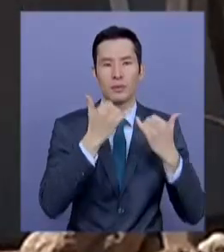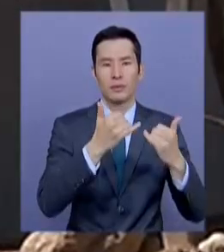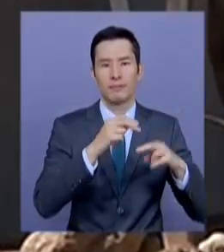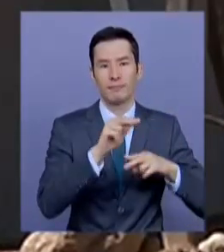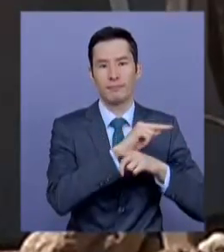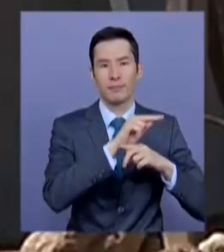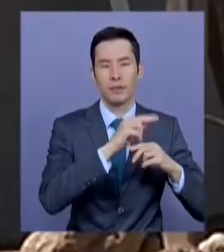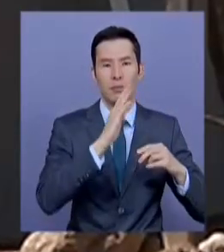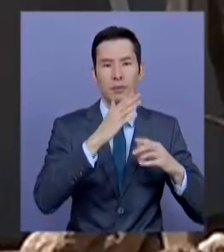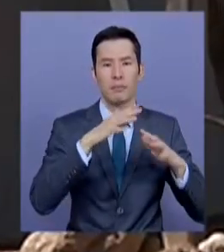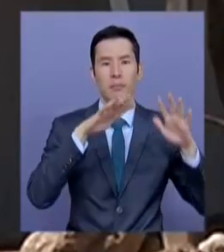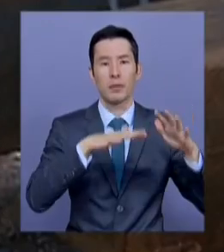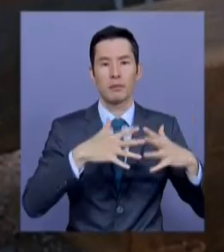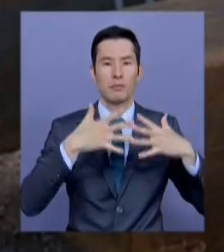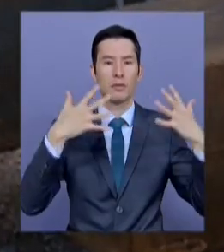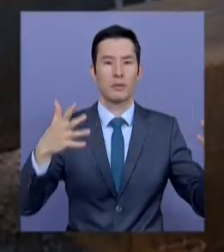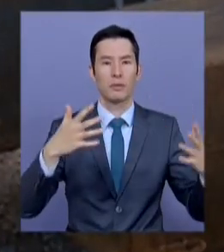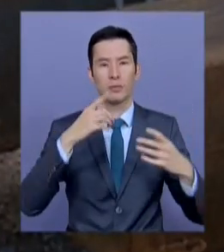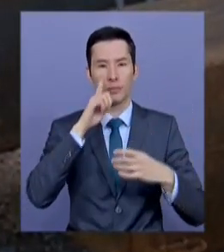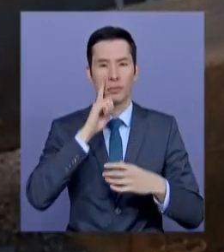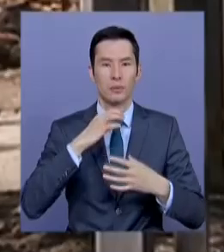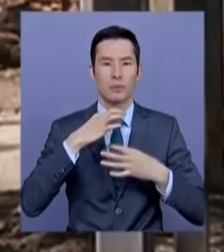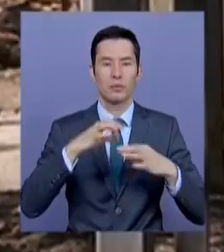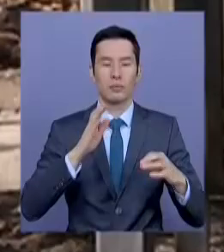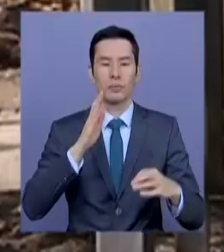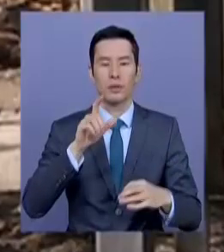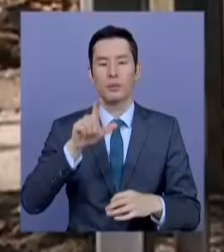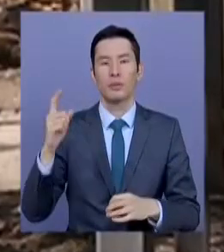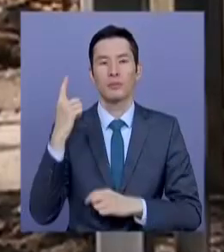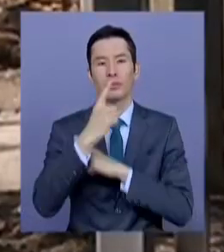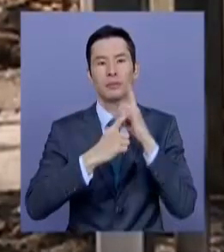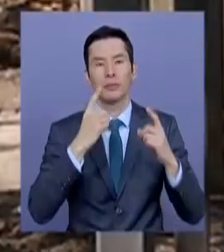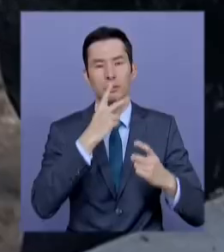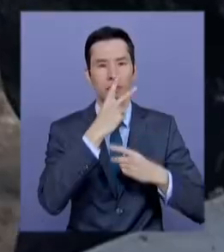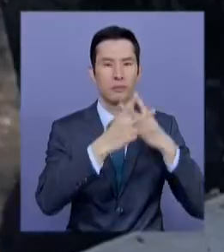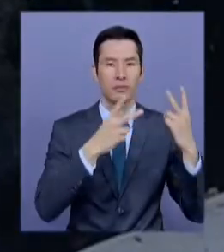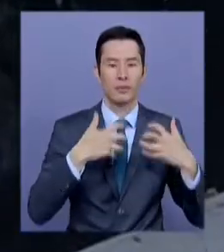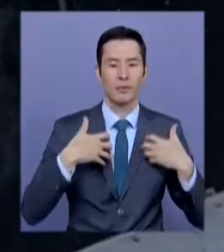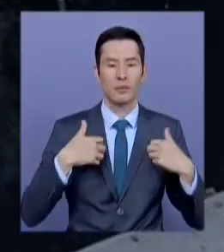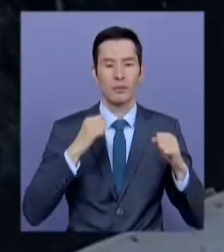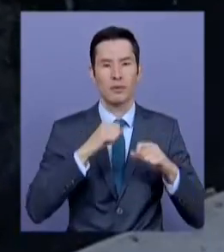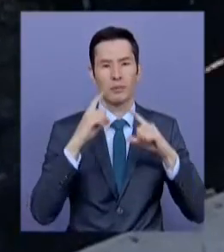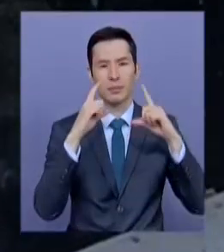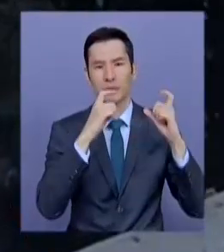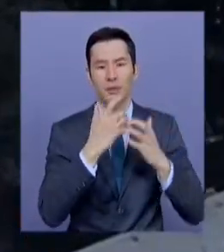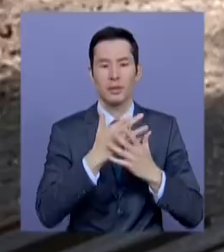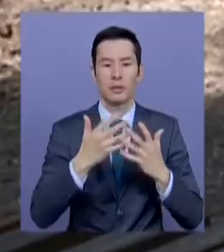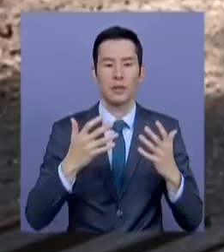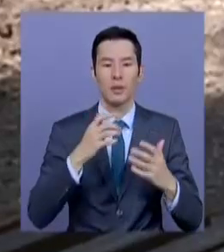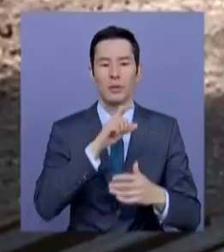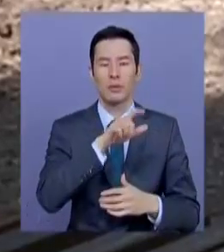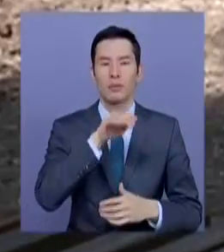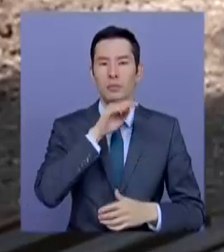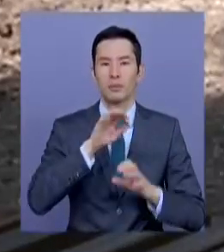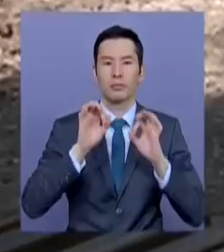аңдар кең әрі ыңғайлы жерде өмір сүрмек. Сонымен қатар келушілер жануарларды барлық жағынан көре алады. Зообақ өкілінің сөзінше апандар